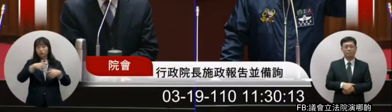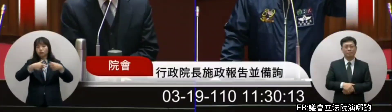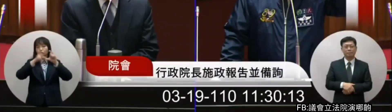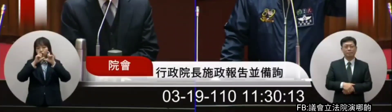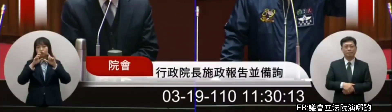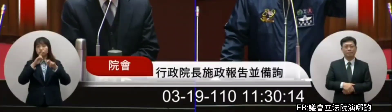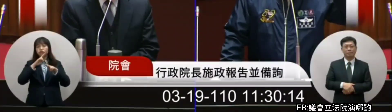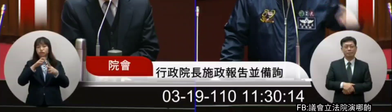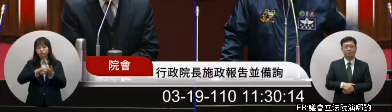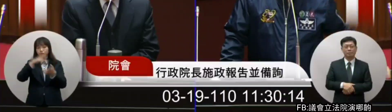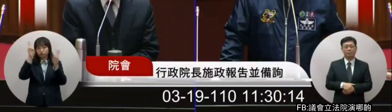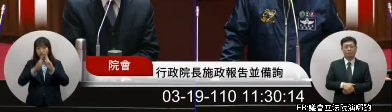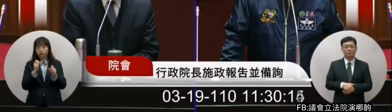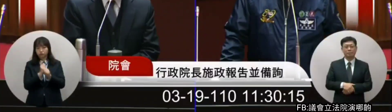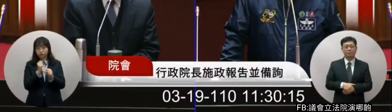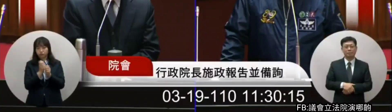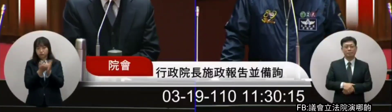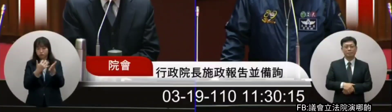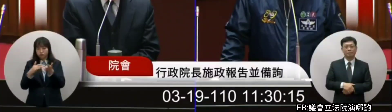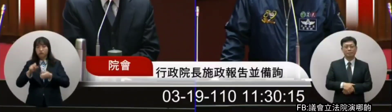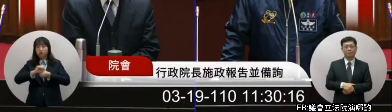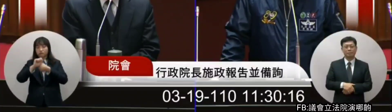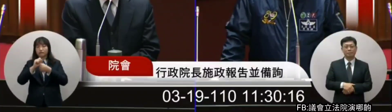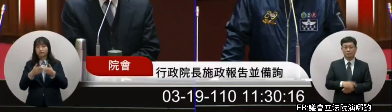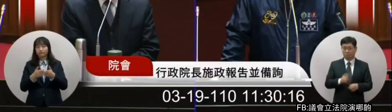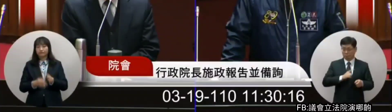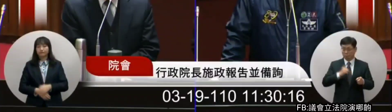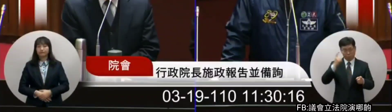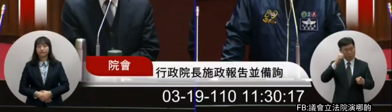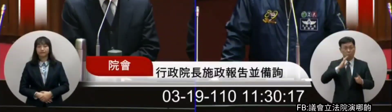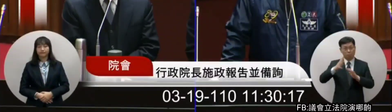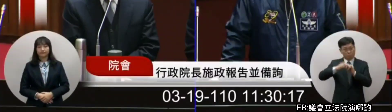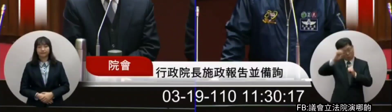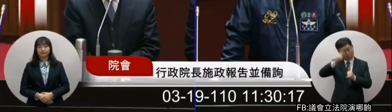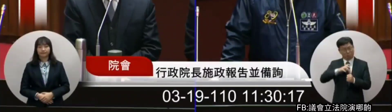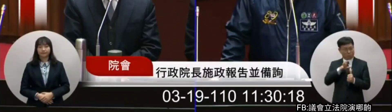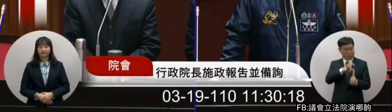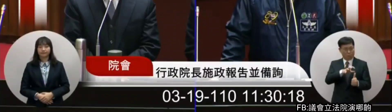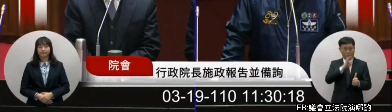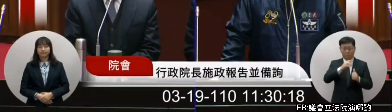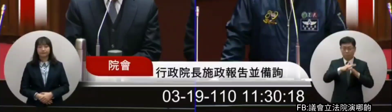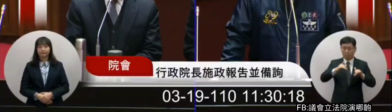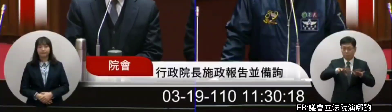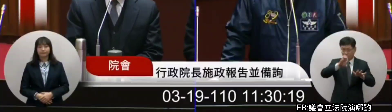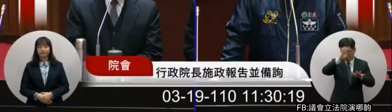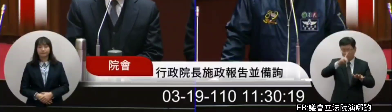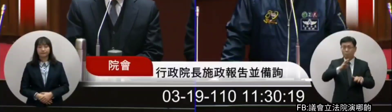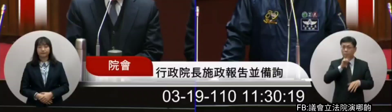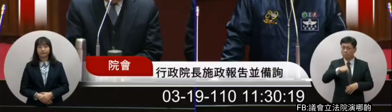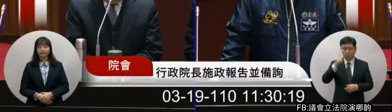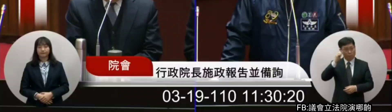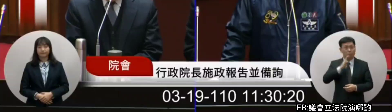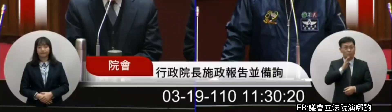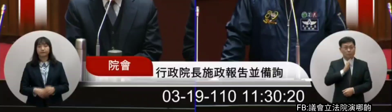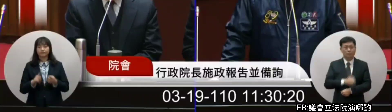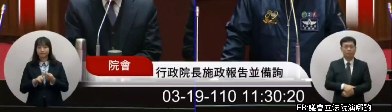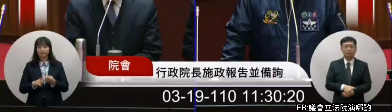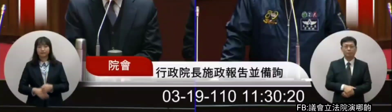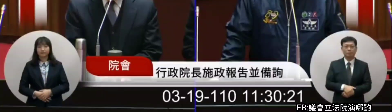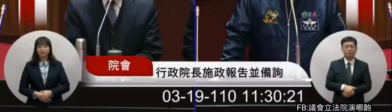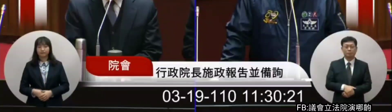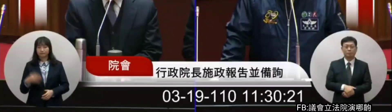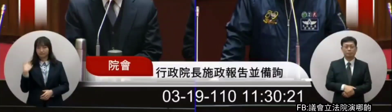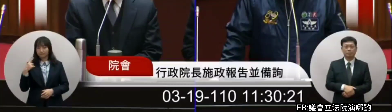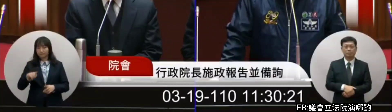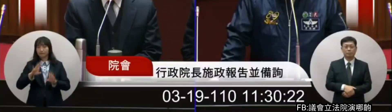新建核四编列预算，所以 您的意思是国民党强迫民进党，是这个意思吗？ 对，当